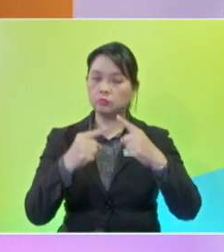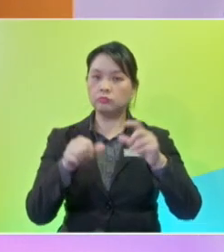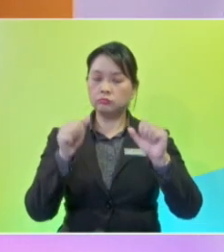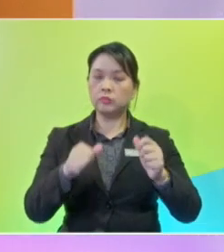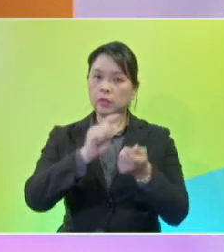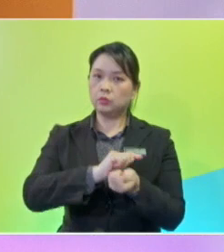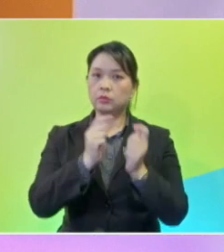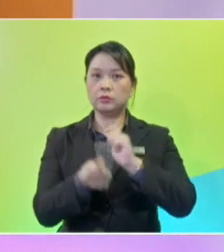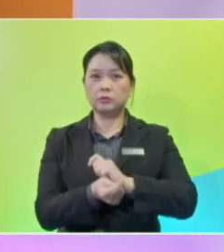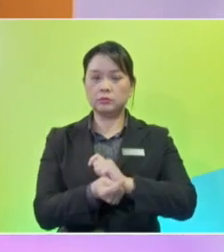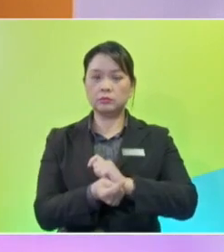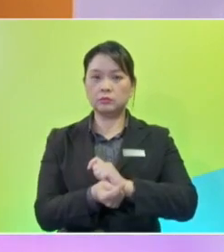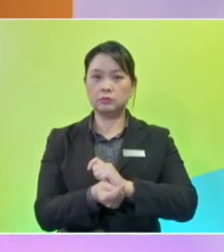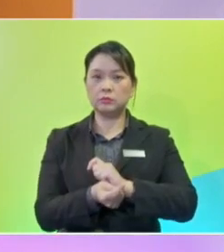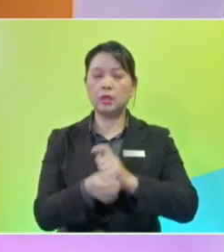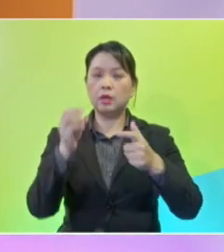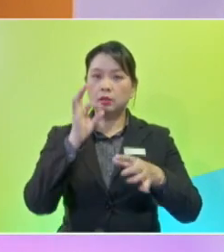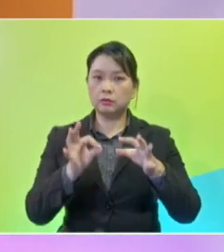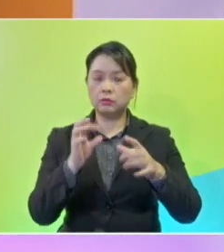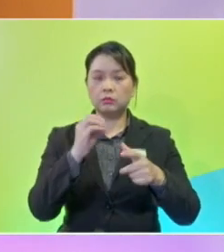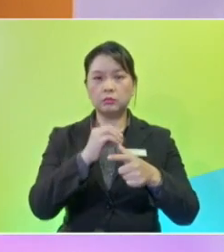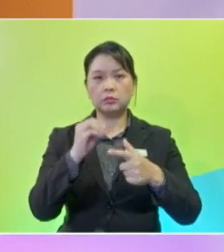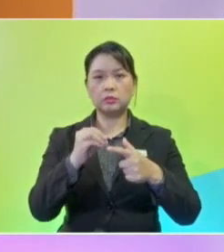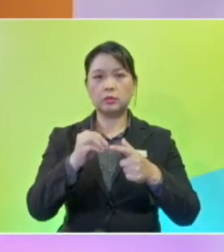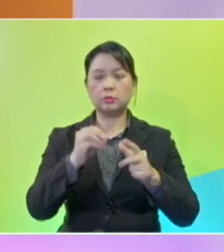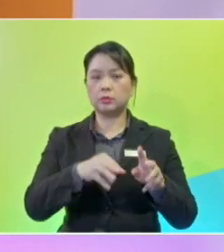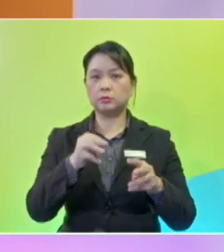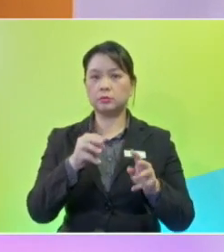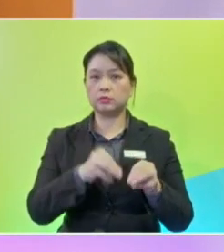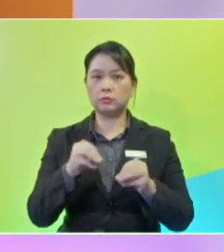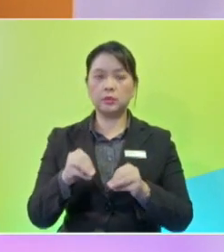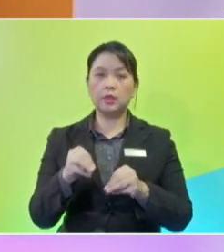kalau pelajar dengan rumah itu Kalau ditolak